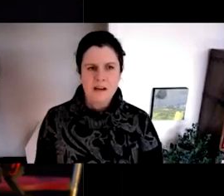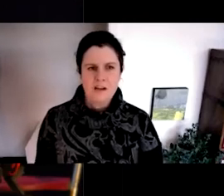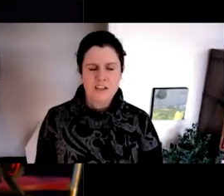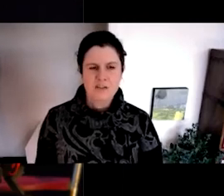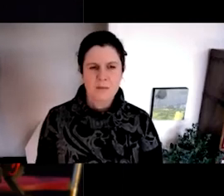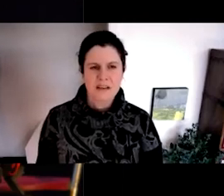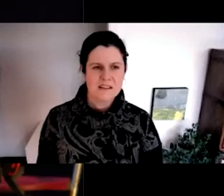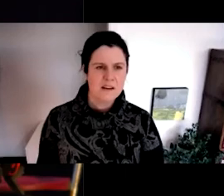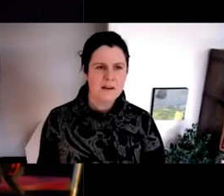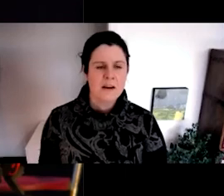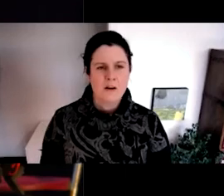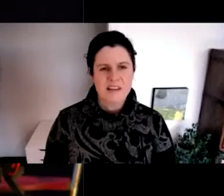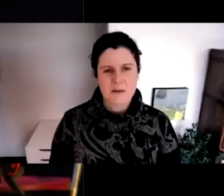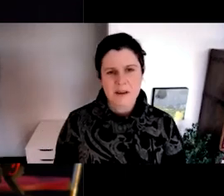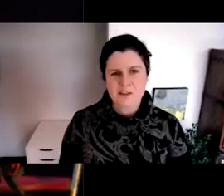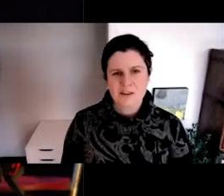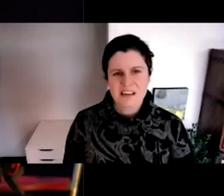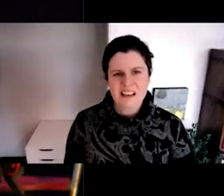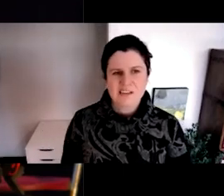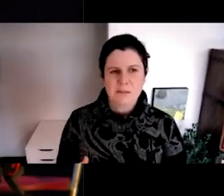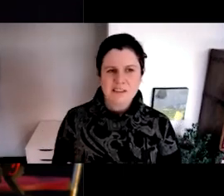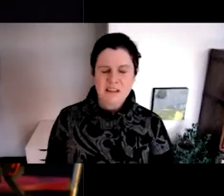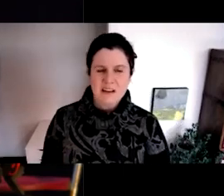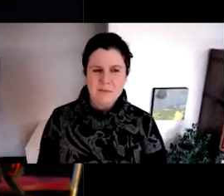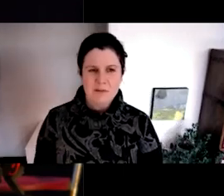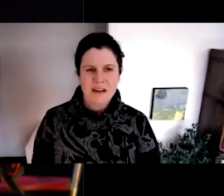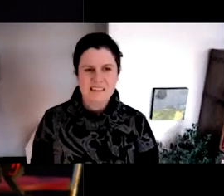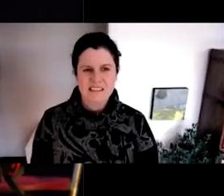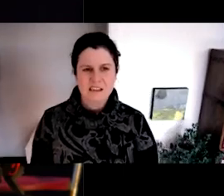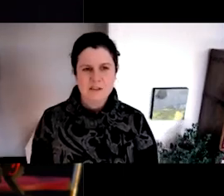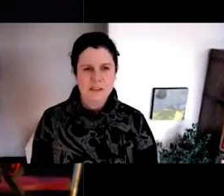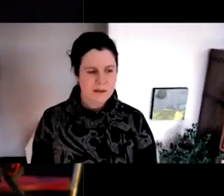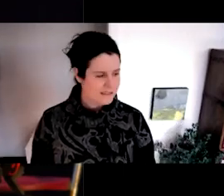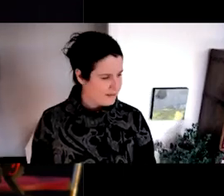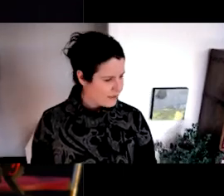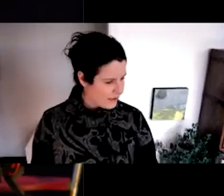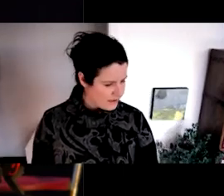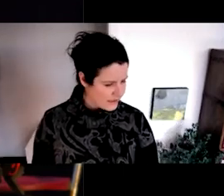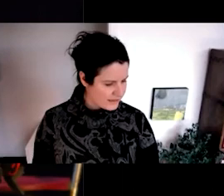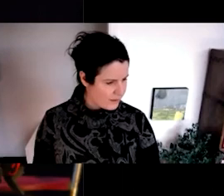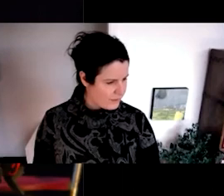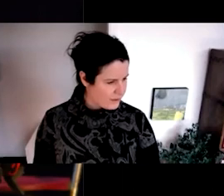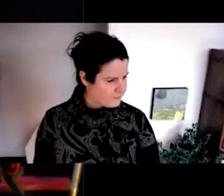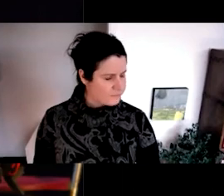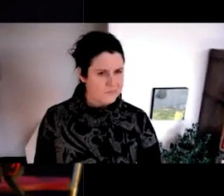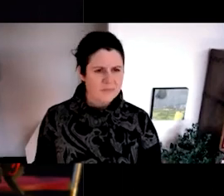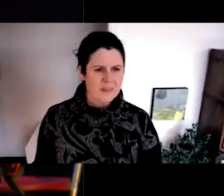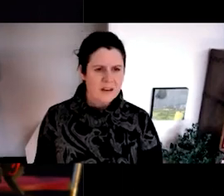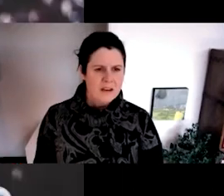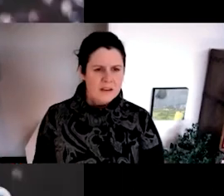les recherches qu'on mène ont des répercussions et des transformations dans les milieux de pratiques j'en présente un exemple